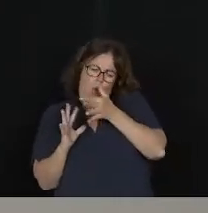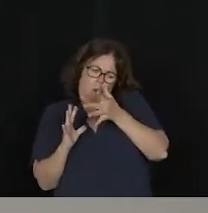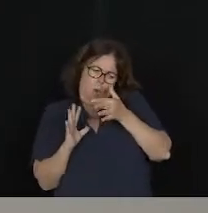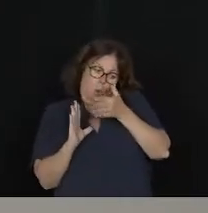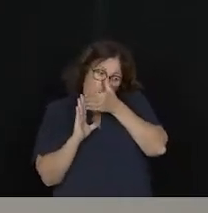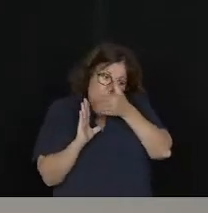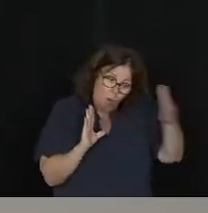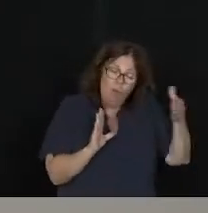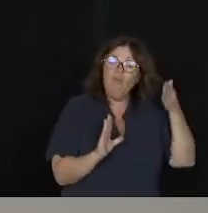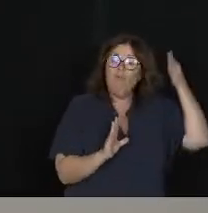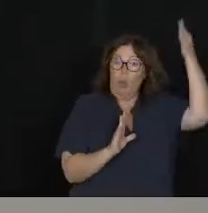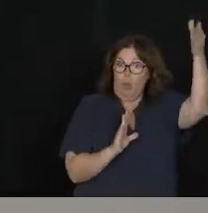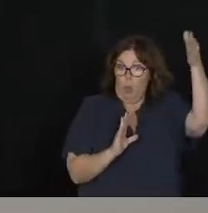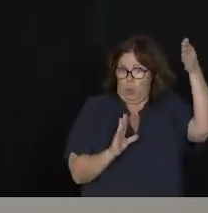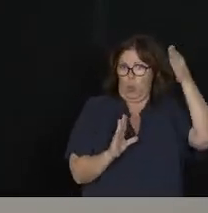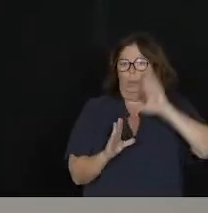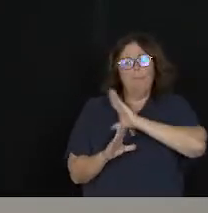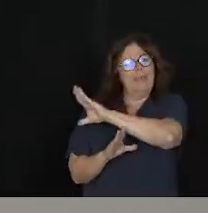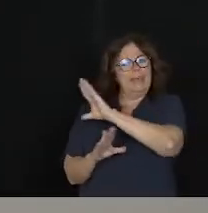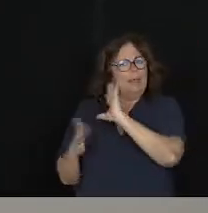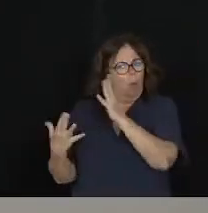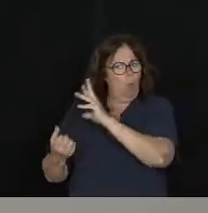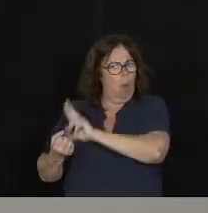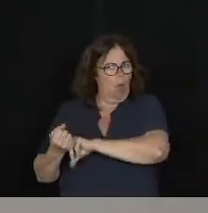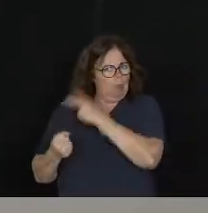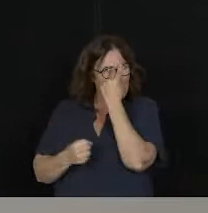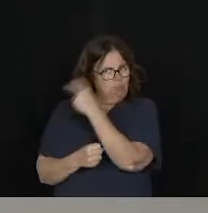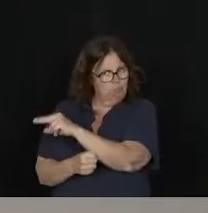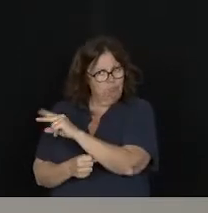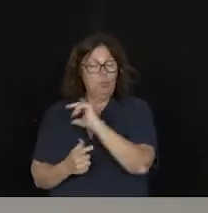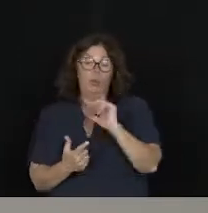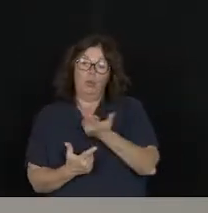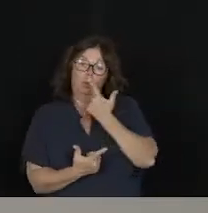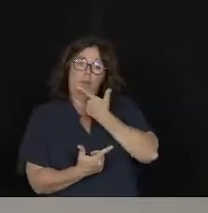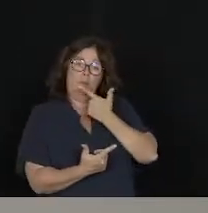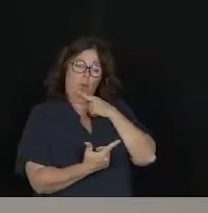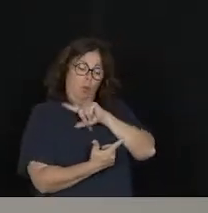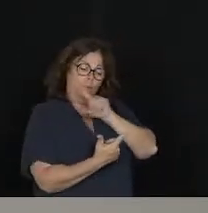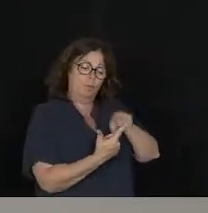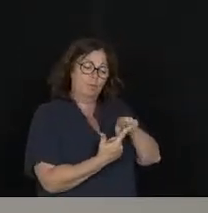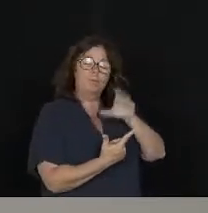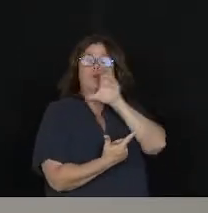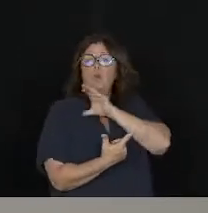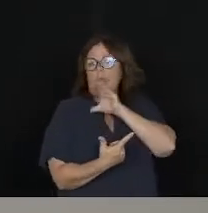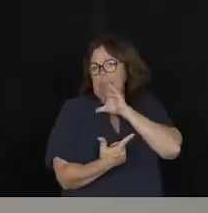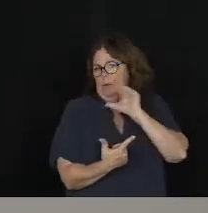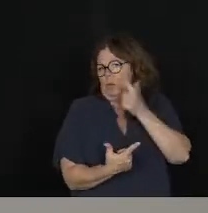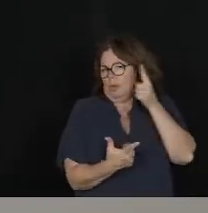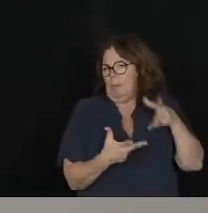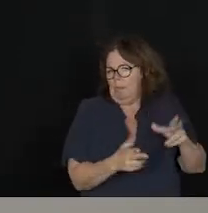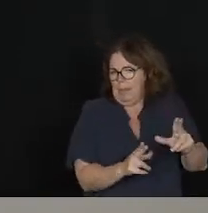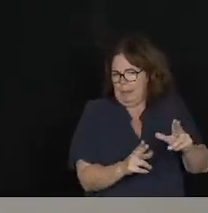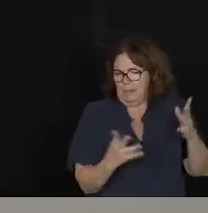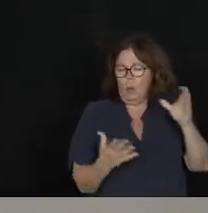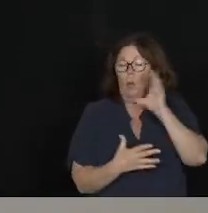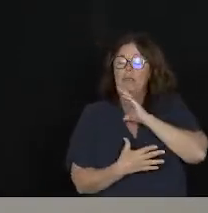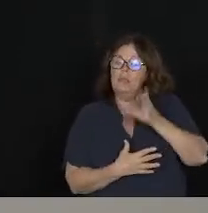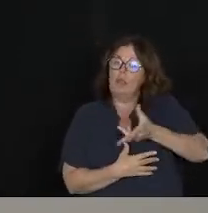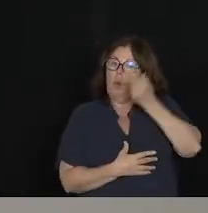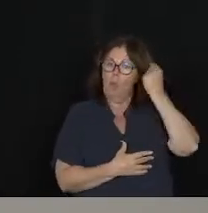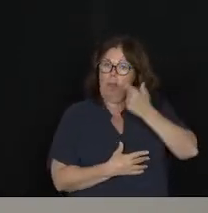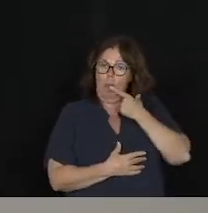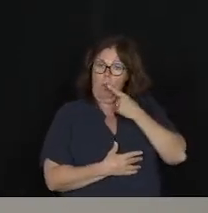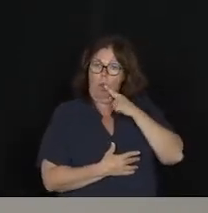et rapport au futur immédiat. Et ensuite, on essaiera de comprendre comment, dans une deuxième partie, avec la guerre